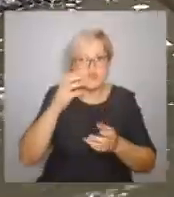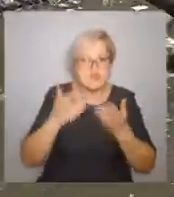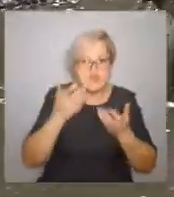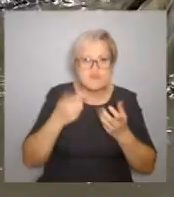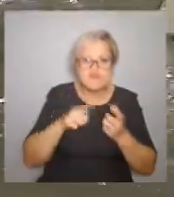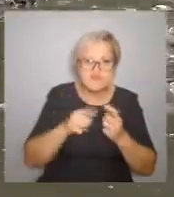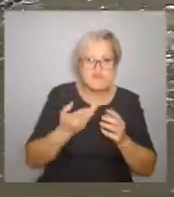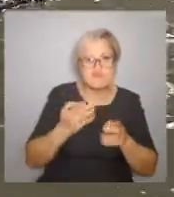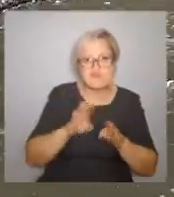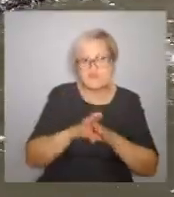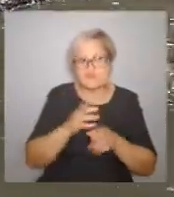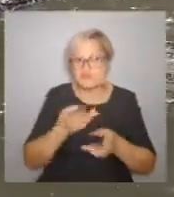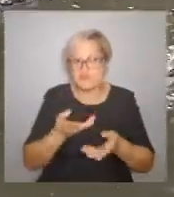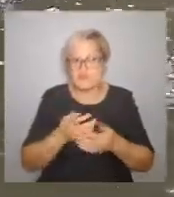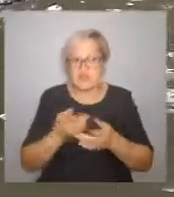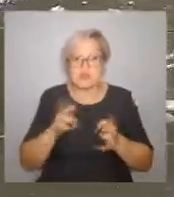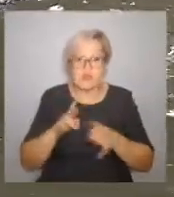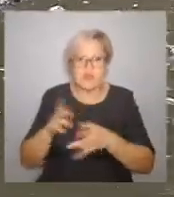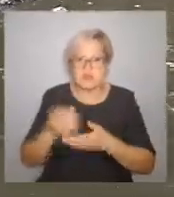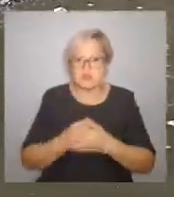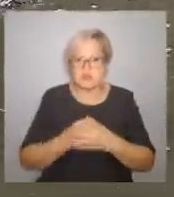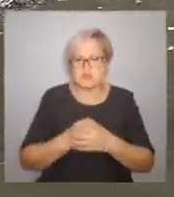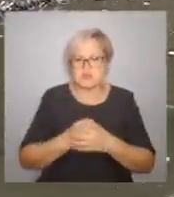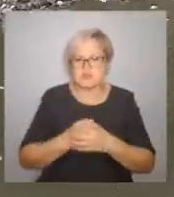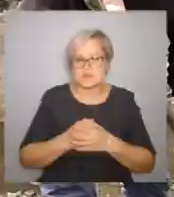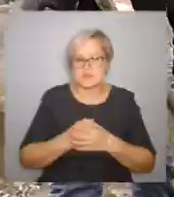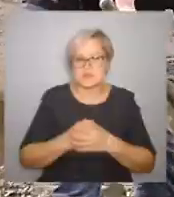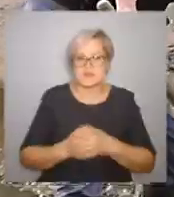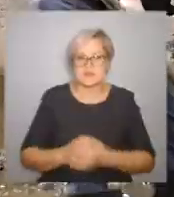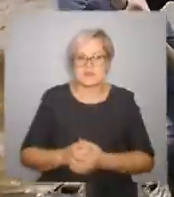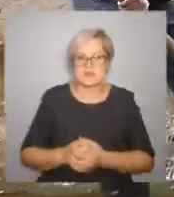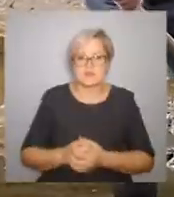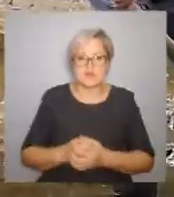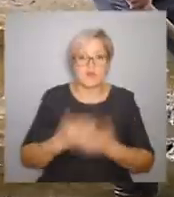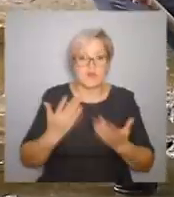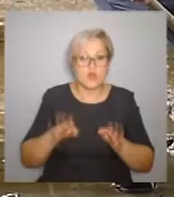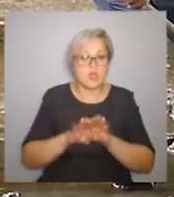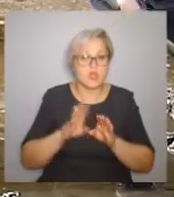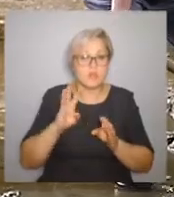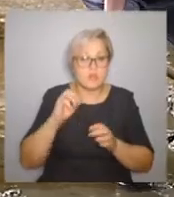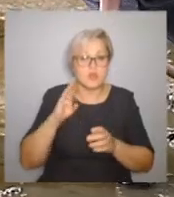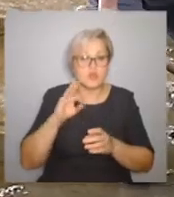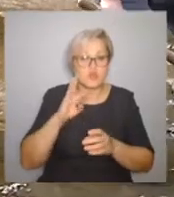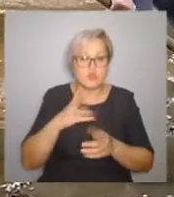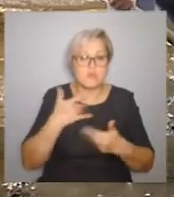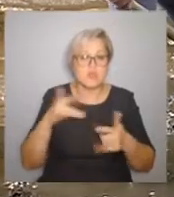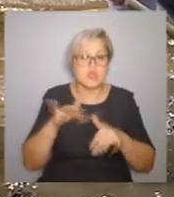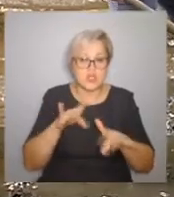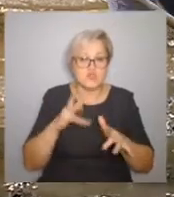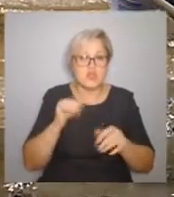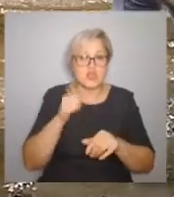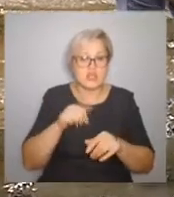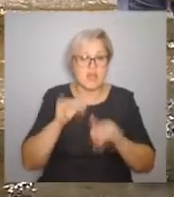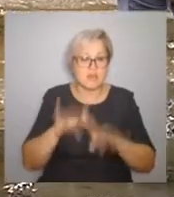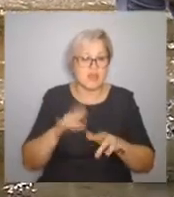силами помогали ученым и старались сами не остаться навсегда в предательской трясине. Вот таким методом, да, мы действуем? На самом деле мы